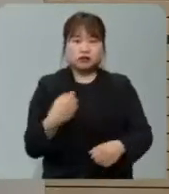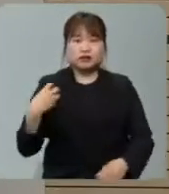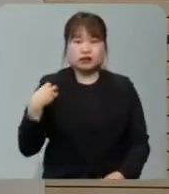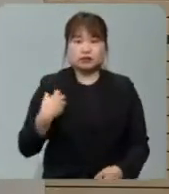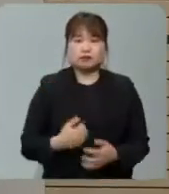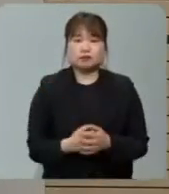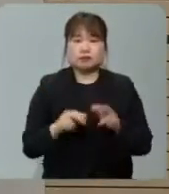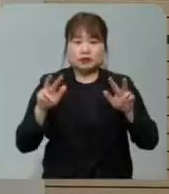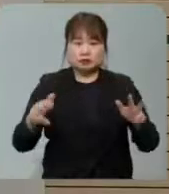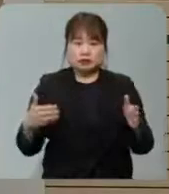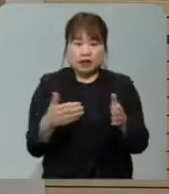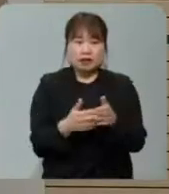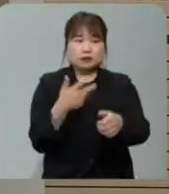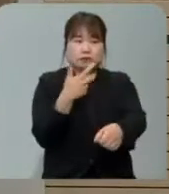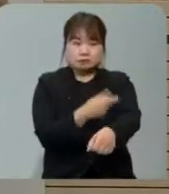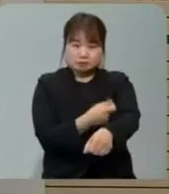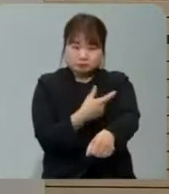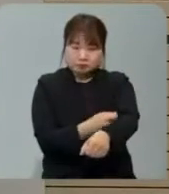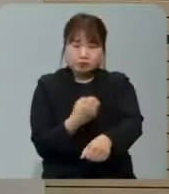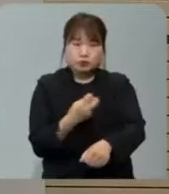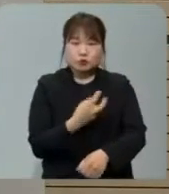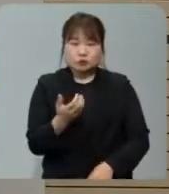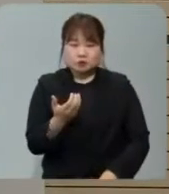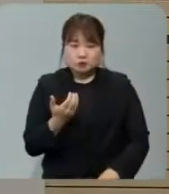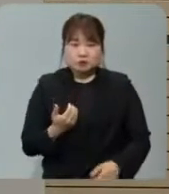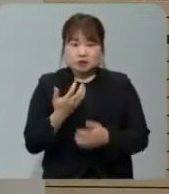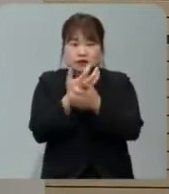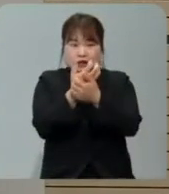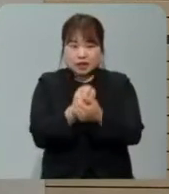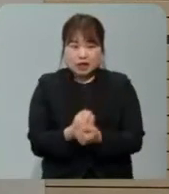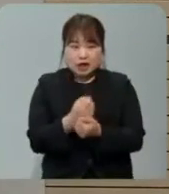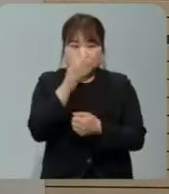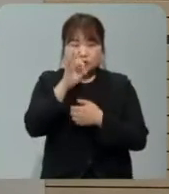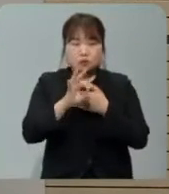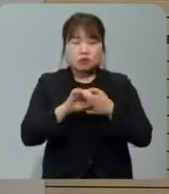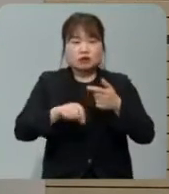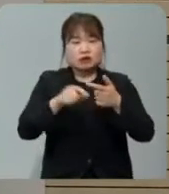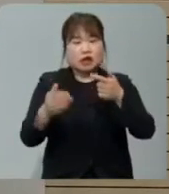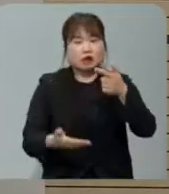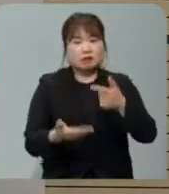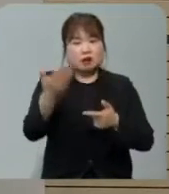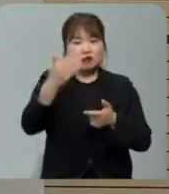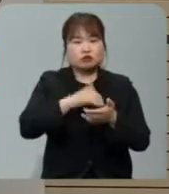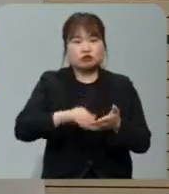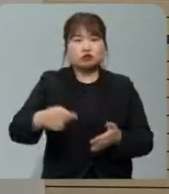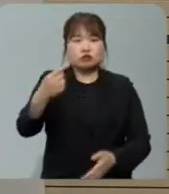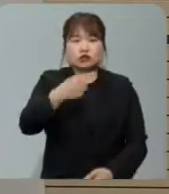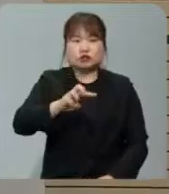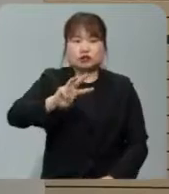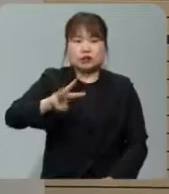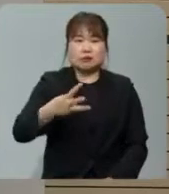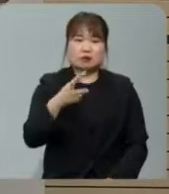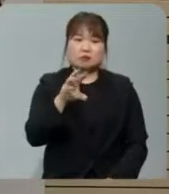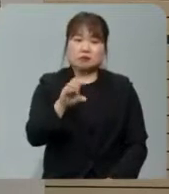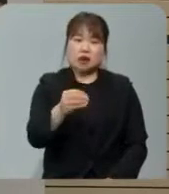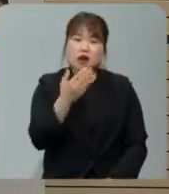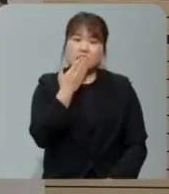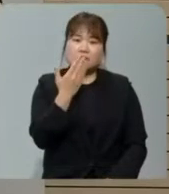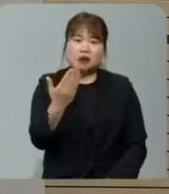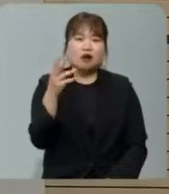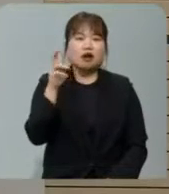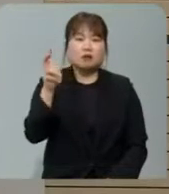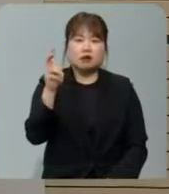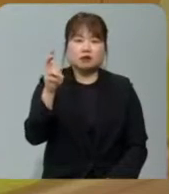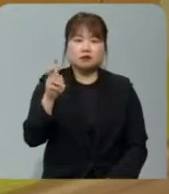현재까지 접종자 현황과 사전 예약을 감안하면 상반기 1,300만 명 접종이 가능할 것으로